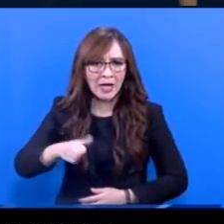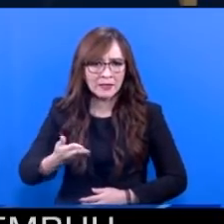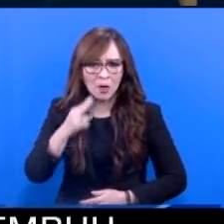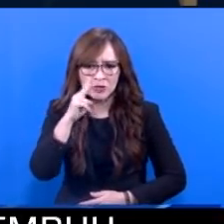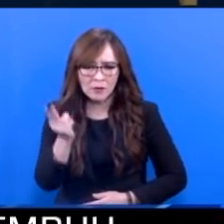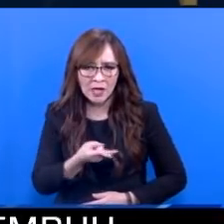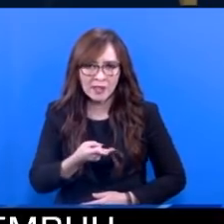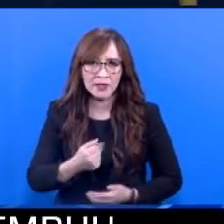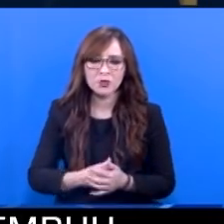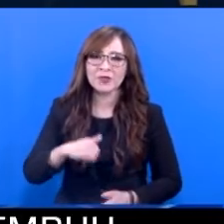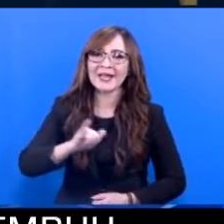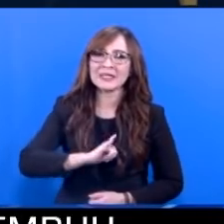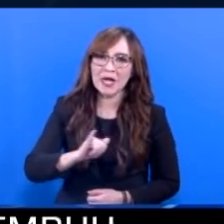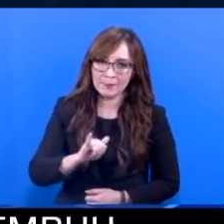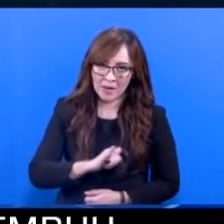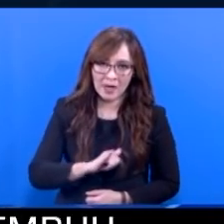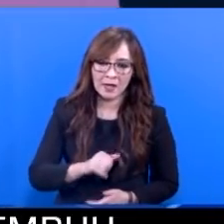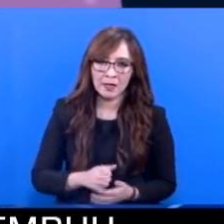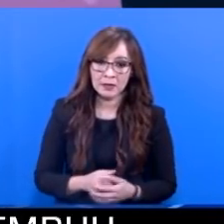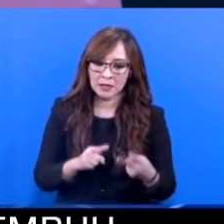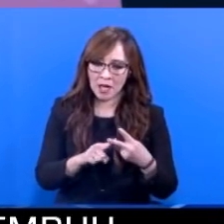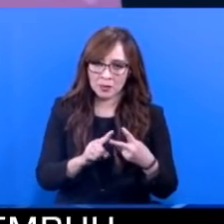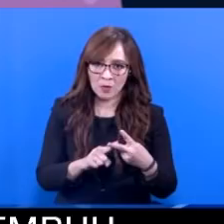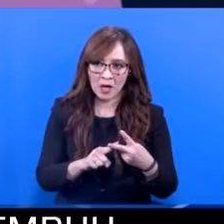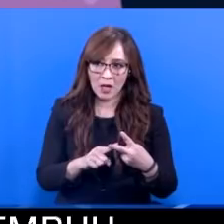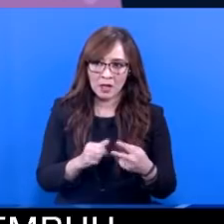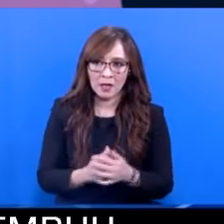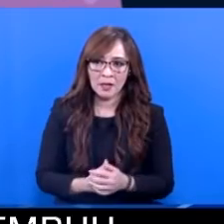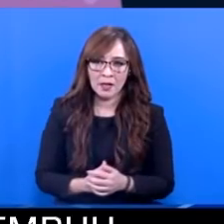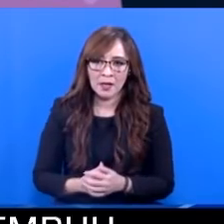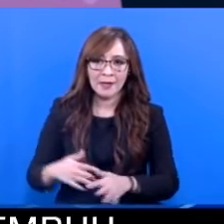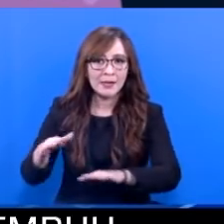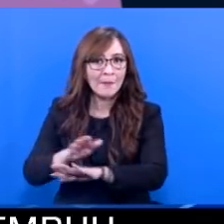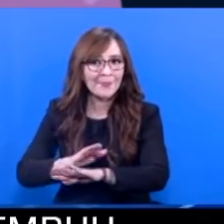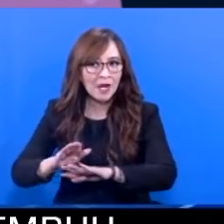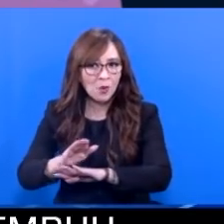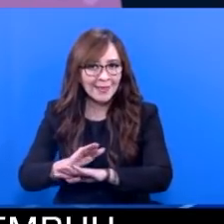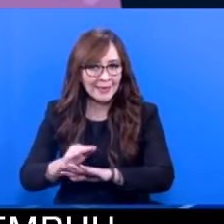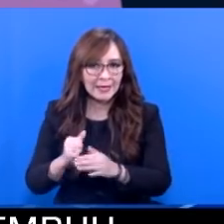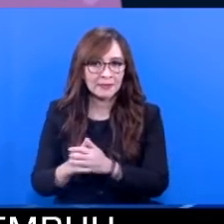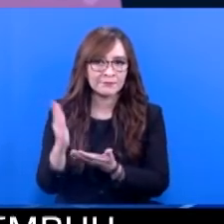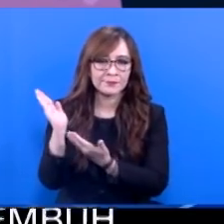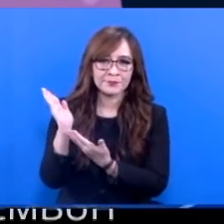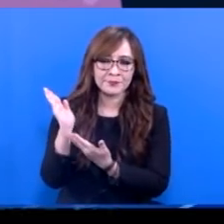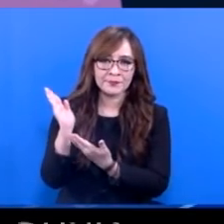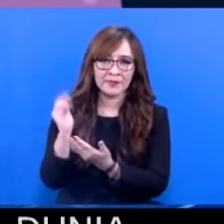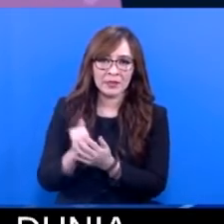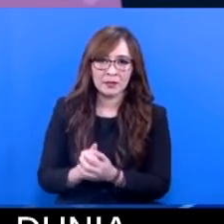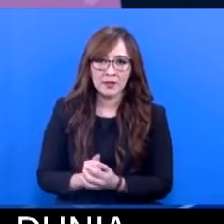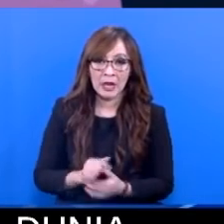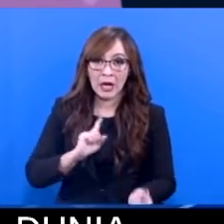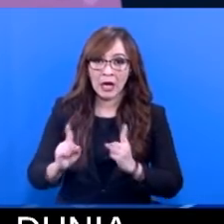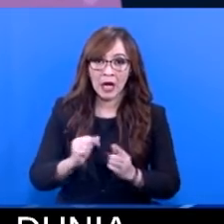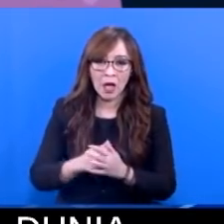kondisi tersebut. Yang kedua adalah perawatan kesuburan. Bisa terjadi jika sebelumnya si ibu dari